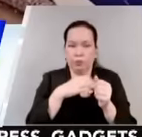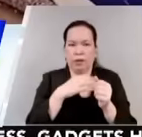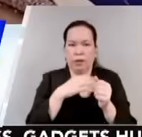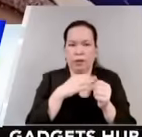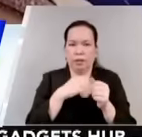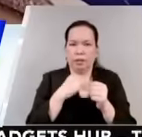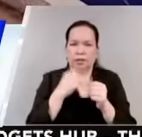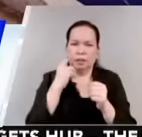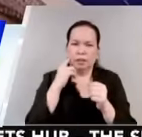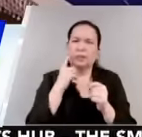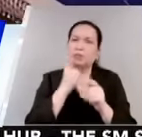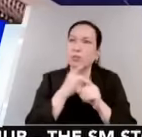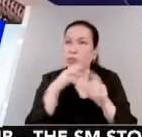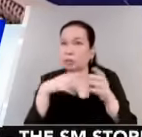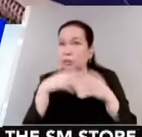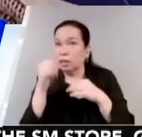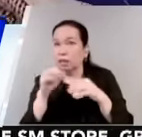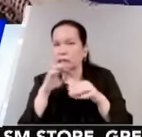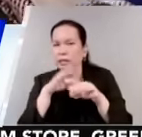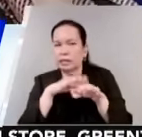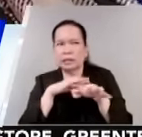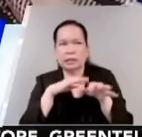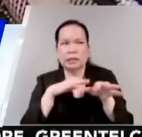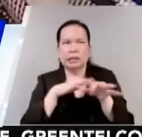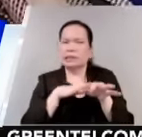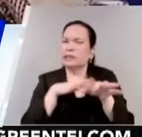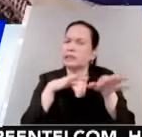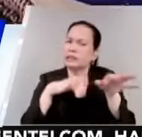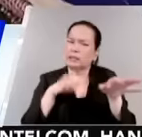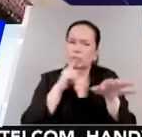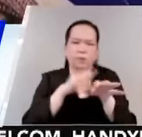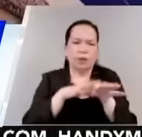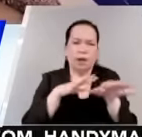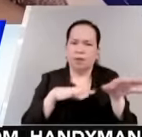medyo sinhaba ng pila, traffic dito.